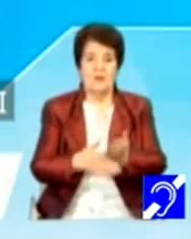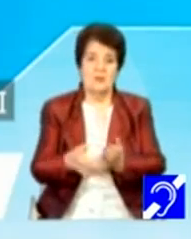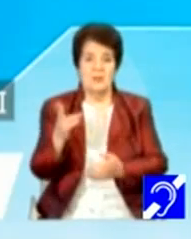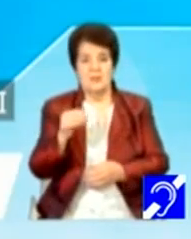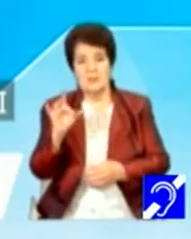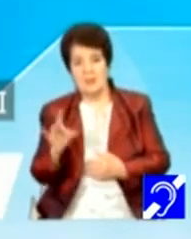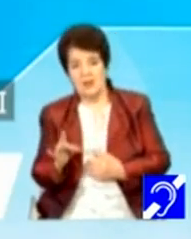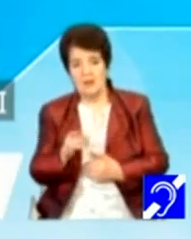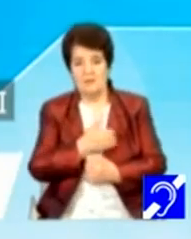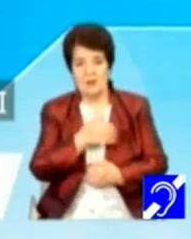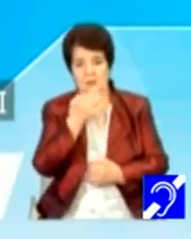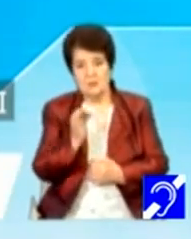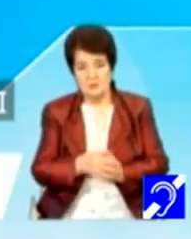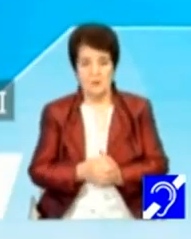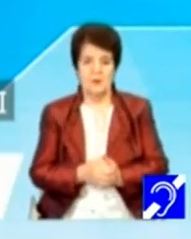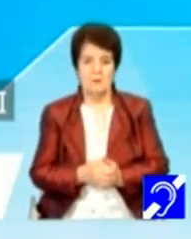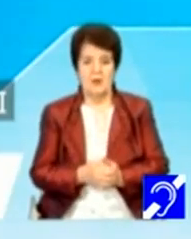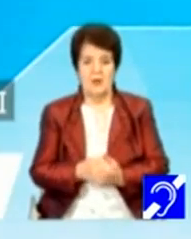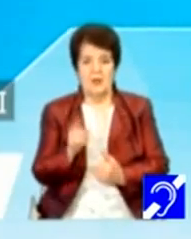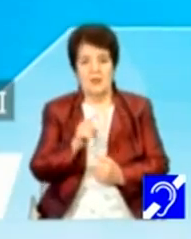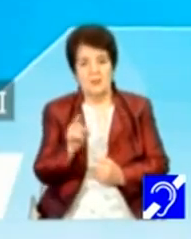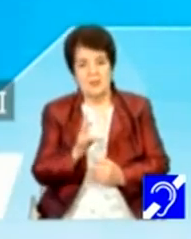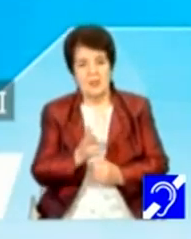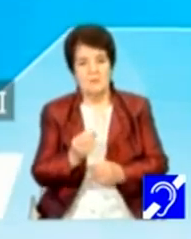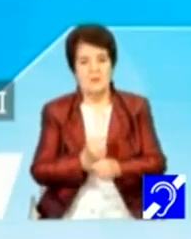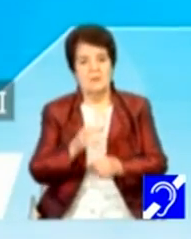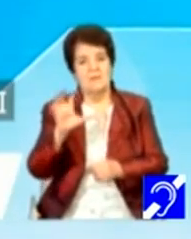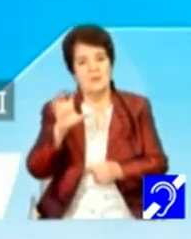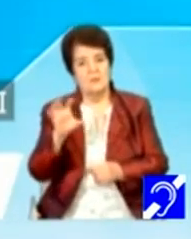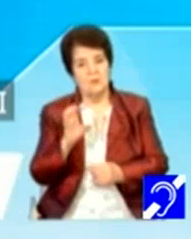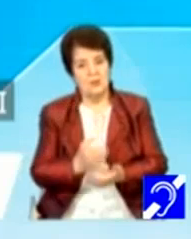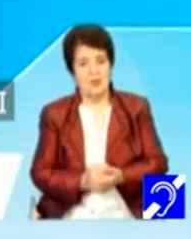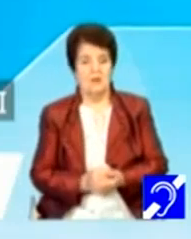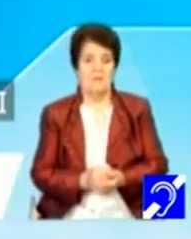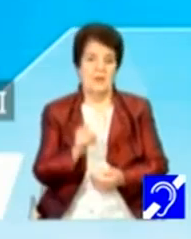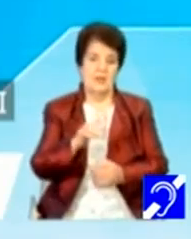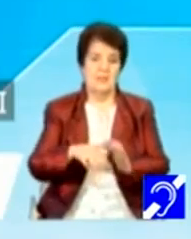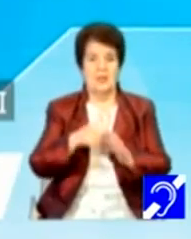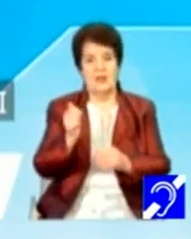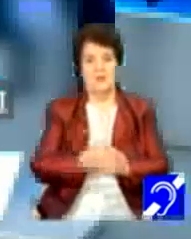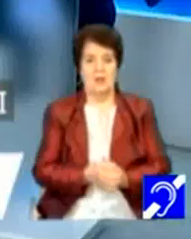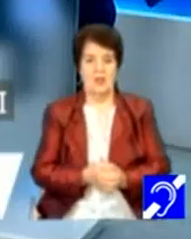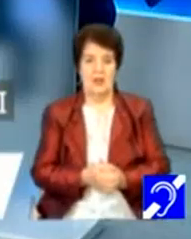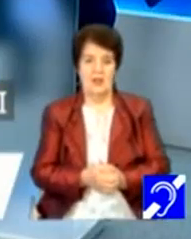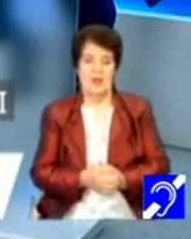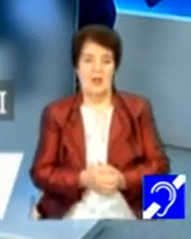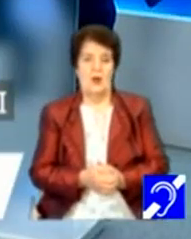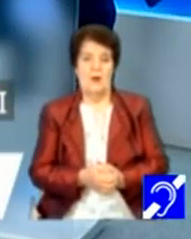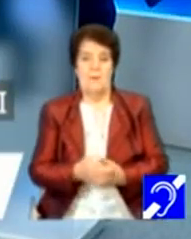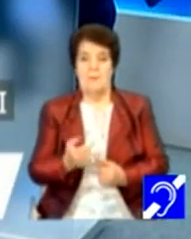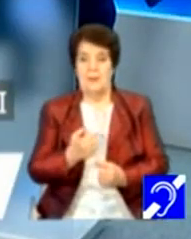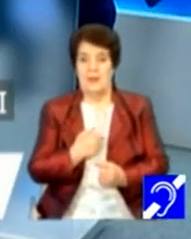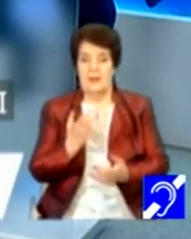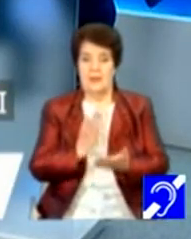dar trebuie să spuneți că noi suntem bravo, trebuie să faceți cu noi fotografii și trebuie să ne ajutăm în campanie electorală. Deci v-ați propus să ajungeți noi asta. Am considerat că